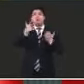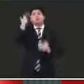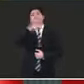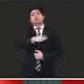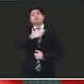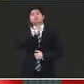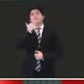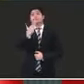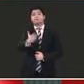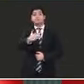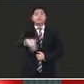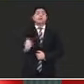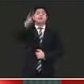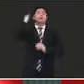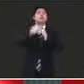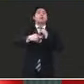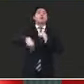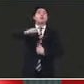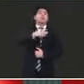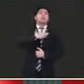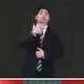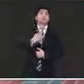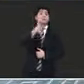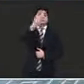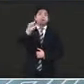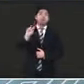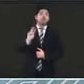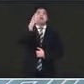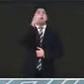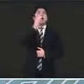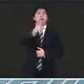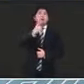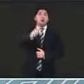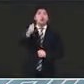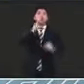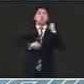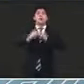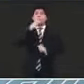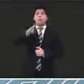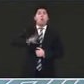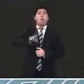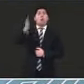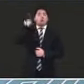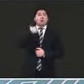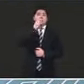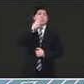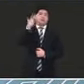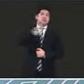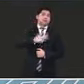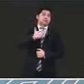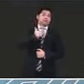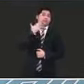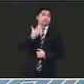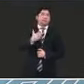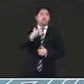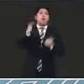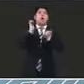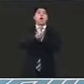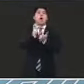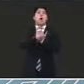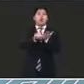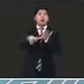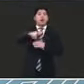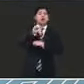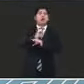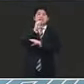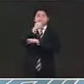diliyorum Aziz milletim bir müjde de üniversite öğrencilerimize vermek istiyorum ailelerinin